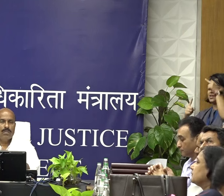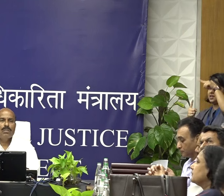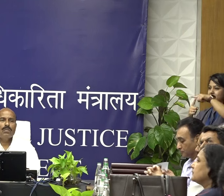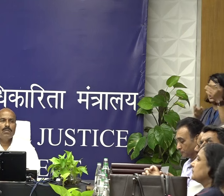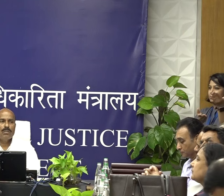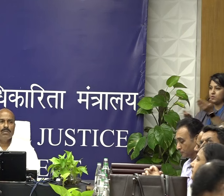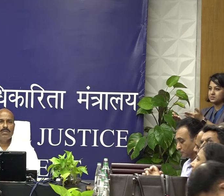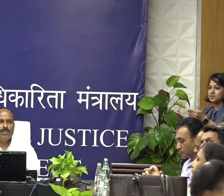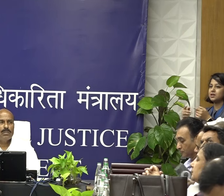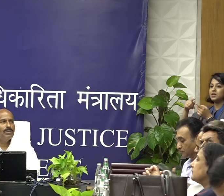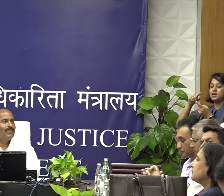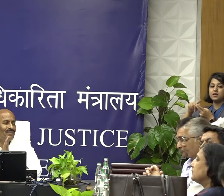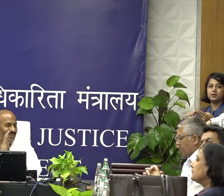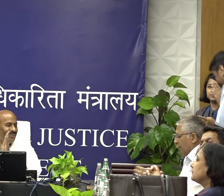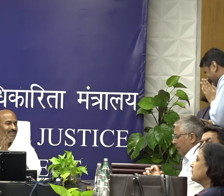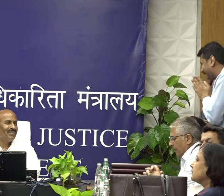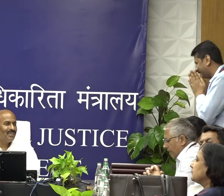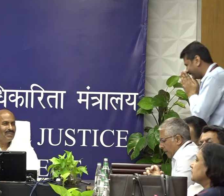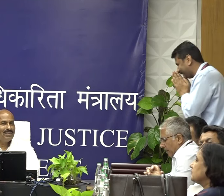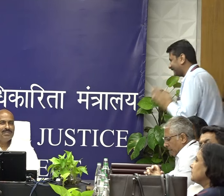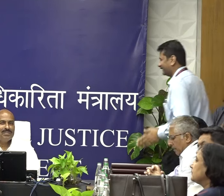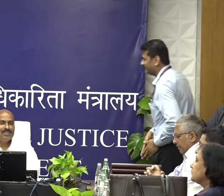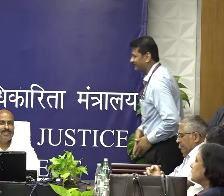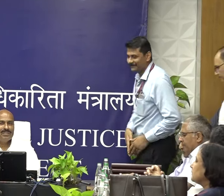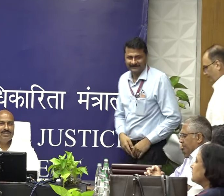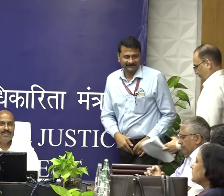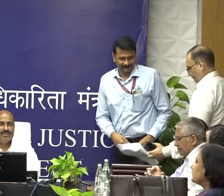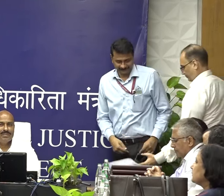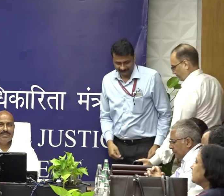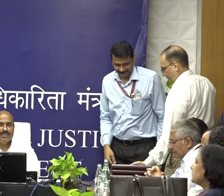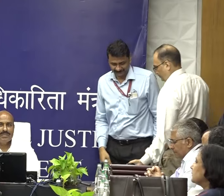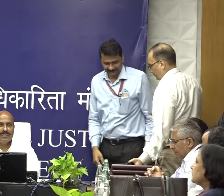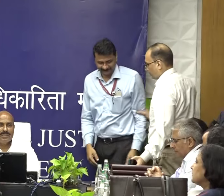निपमिट चेन्नई के साथ समझौता